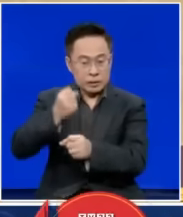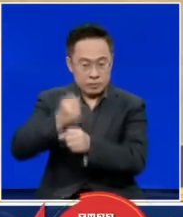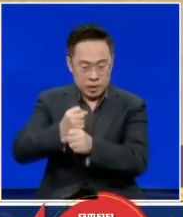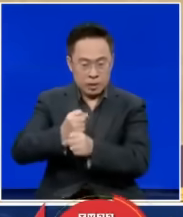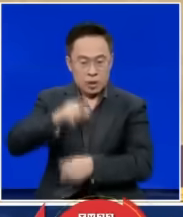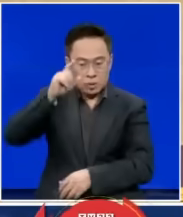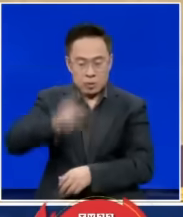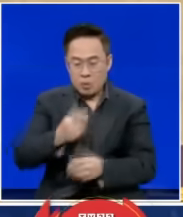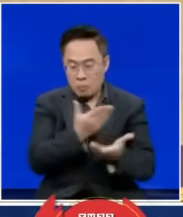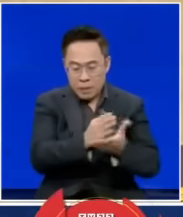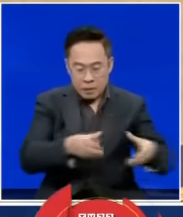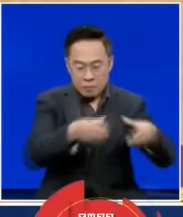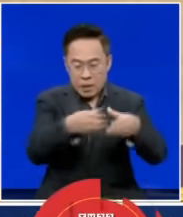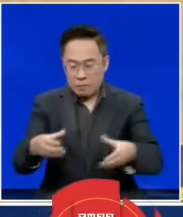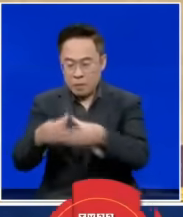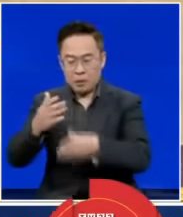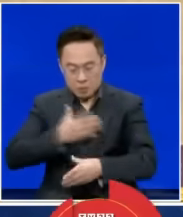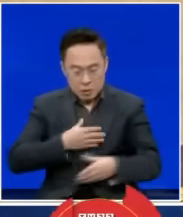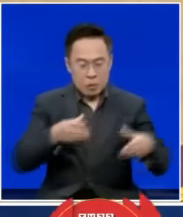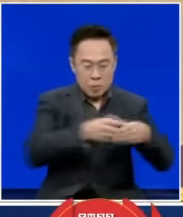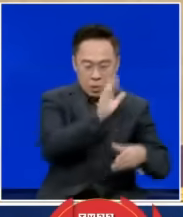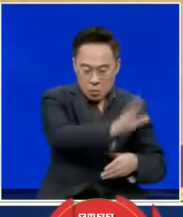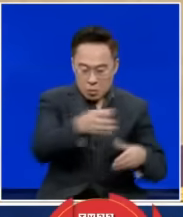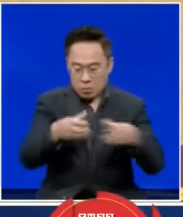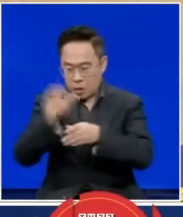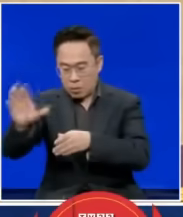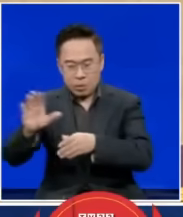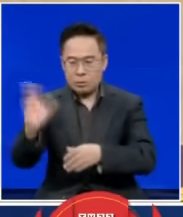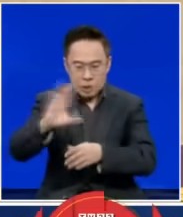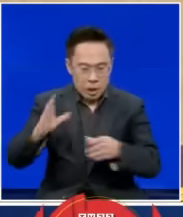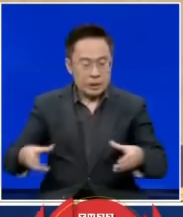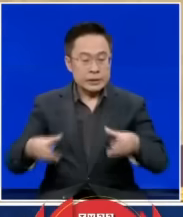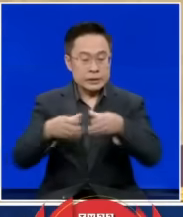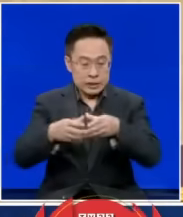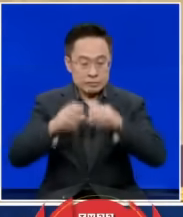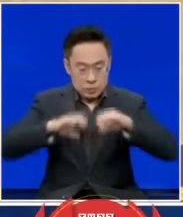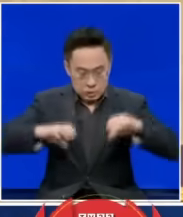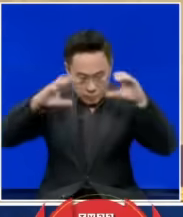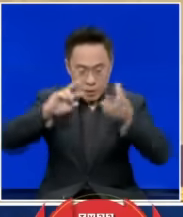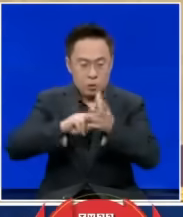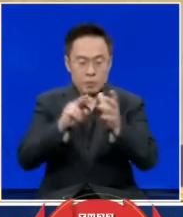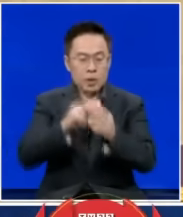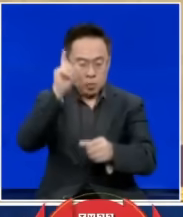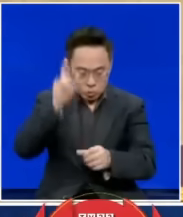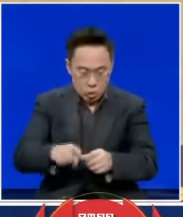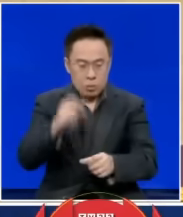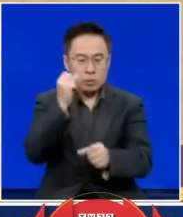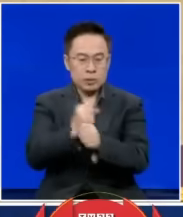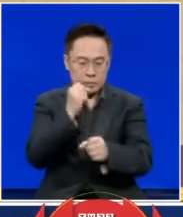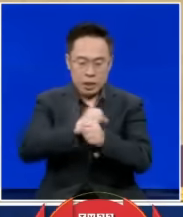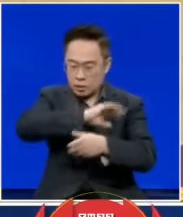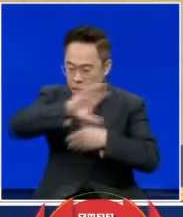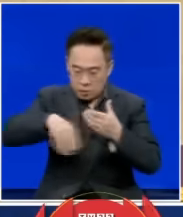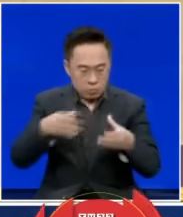านไม่ควรจะมาแบ่งนะคะว่าเออว่าพักไหนพักไหนคือสามารถที่จะชี้แจงได้หมดเลยนะคะก็คือทำงานให้กับรัฐบาลอ่ะ